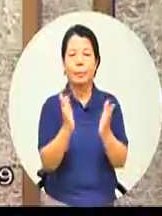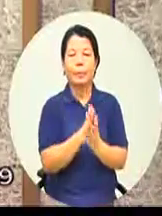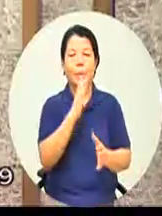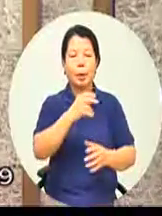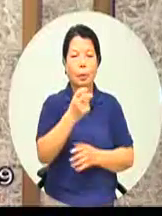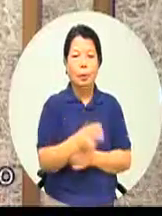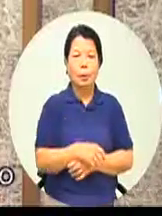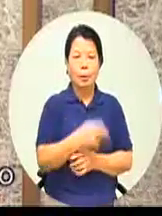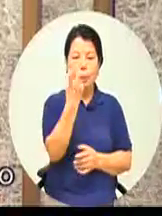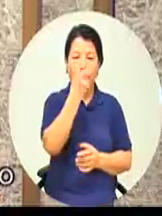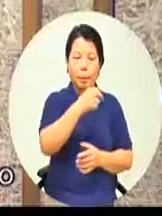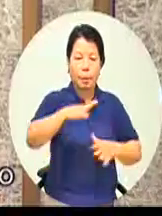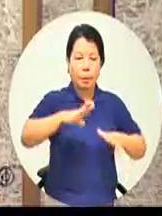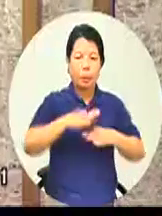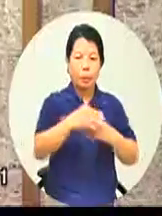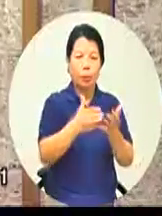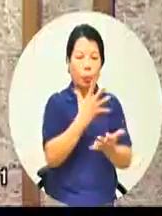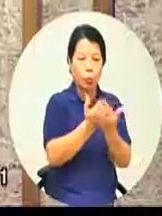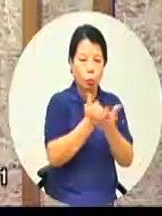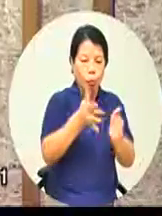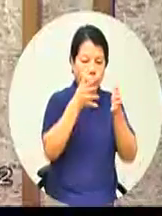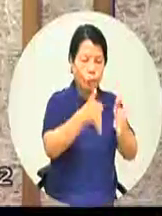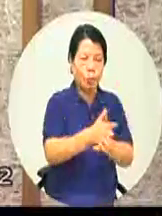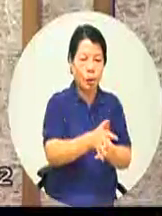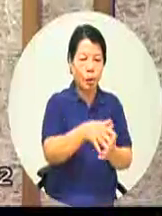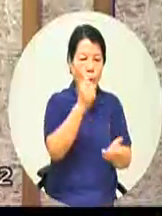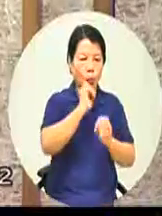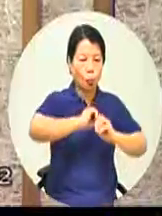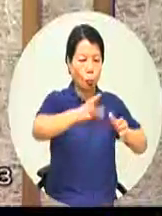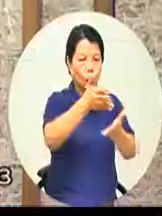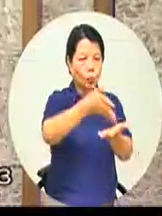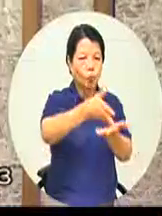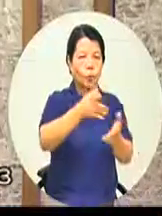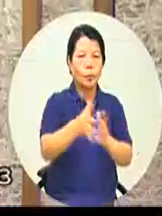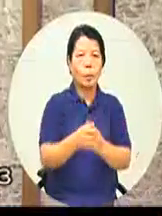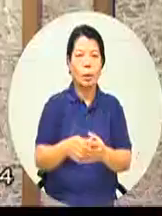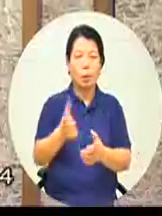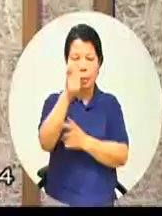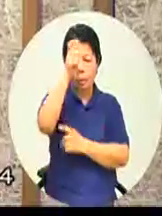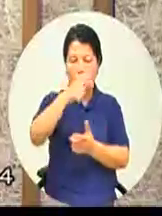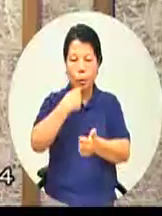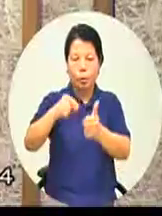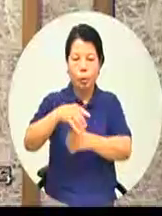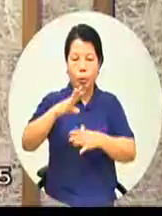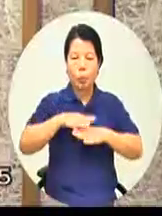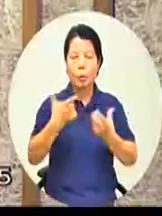对学生做宣导，可能他会，那我们教官也会在做宣导，